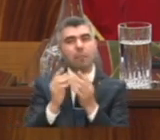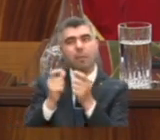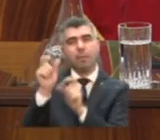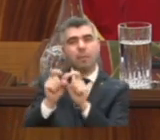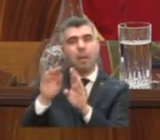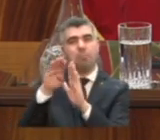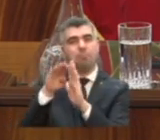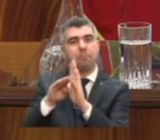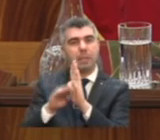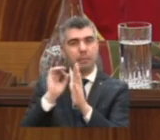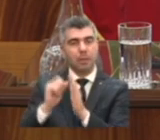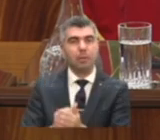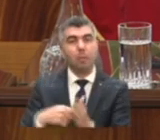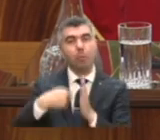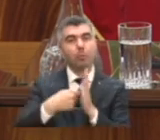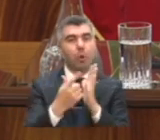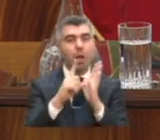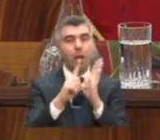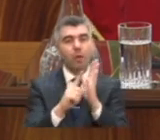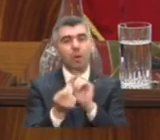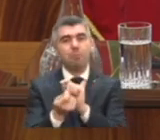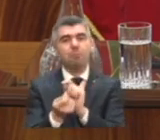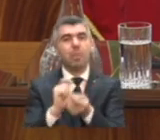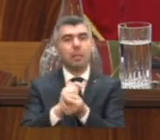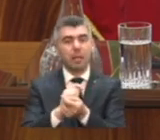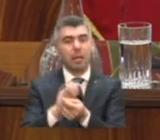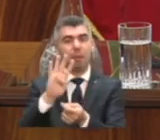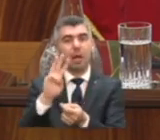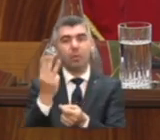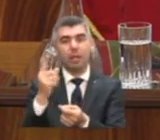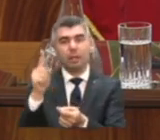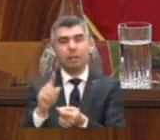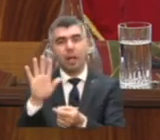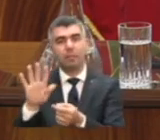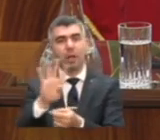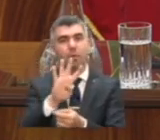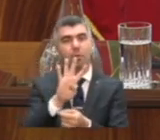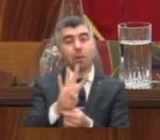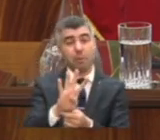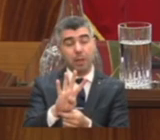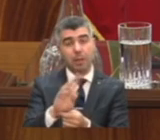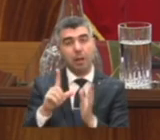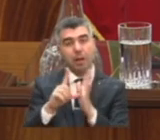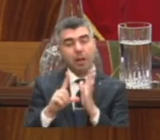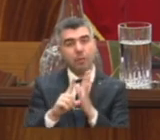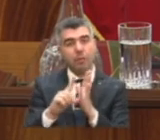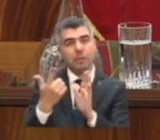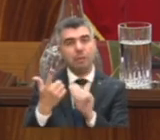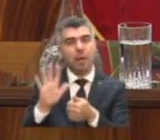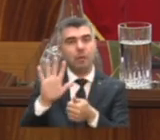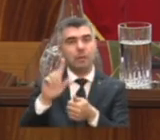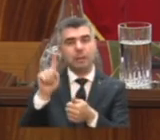الفريق بمقترح قانون يقضي بتغيير وتتميم المادتين 34 و45 من القانون رقم